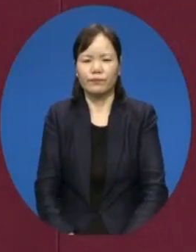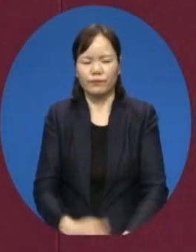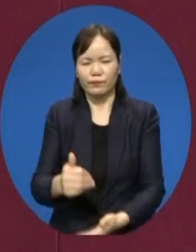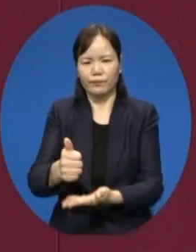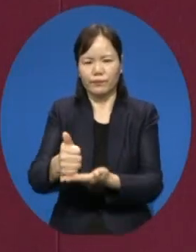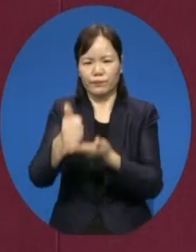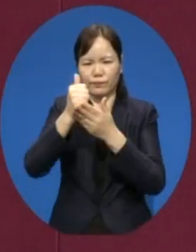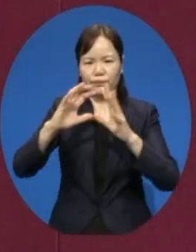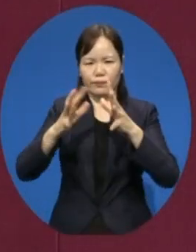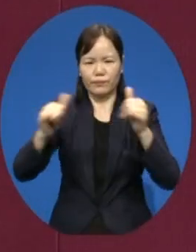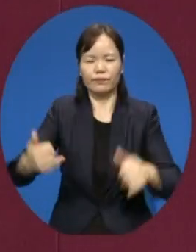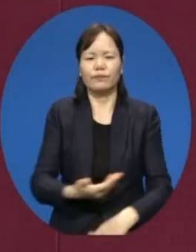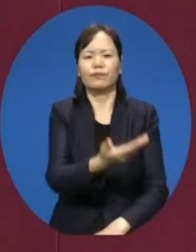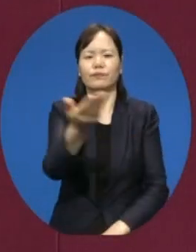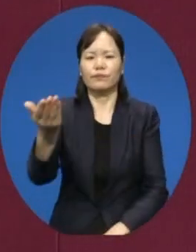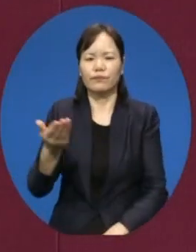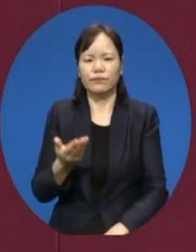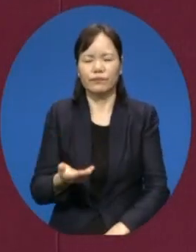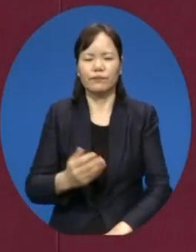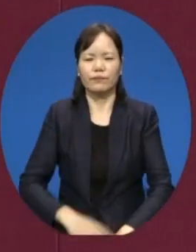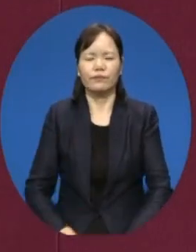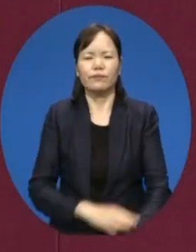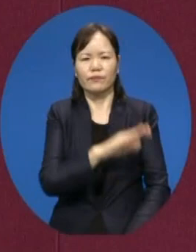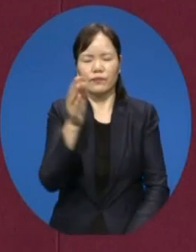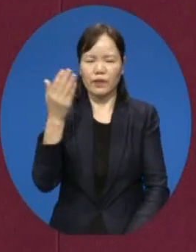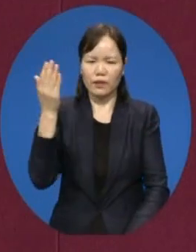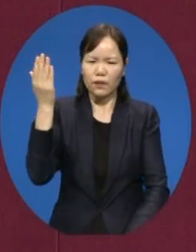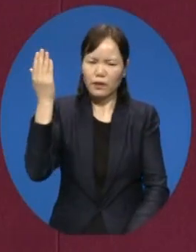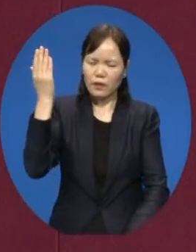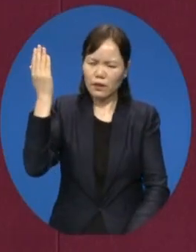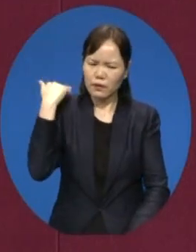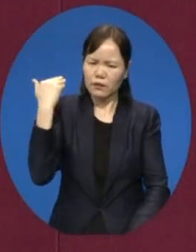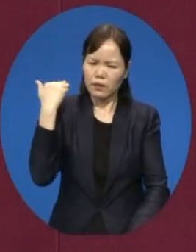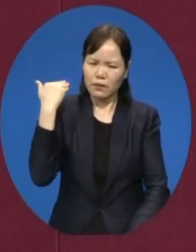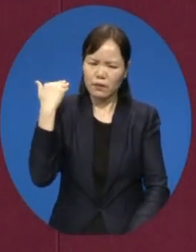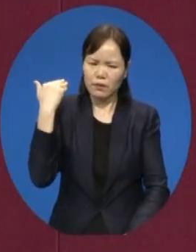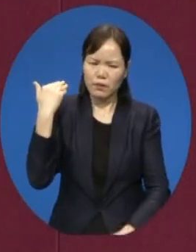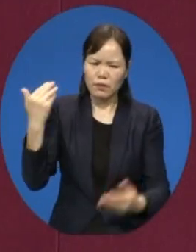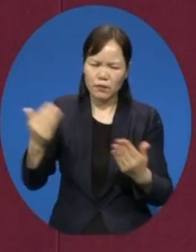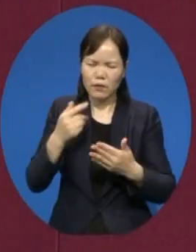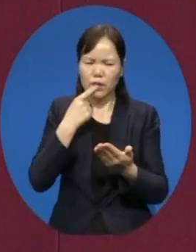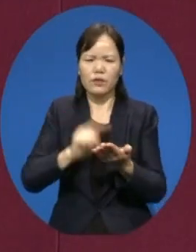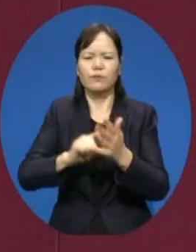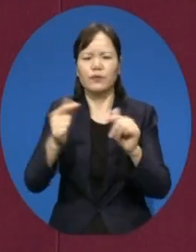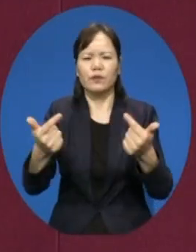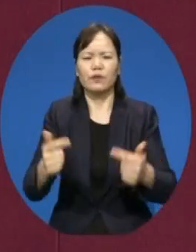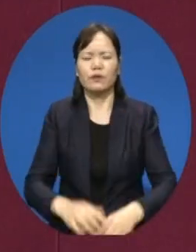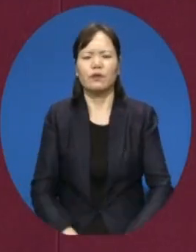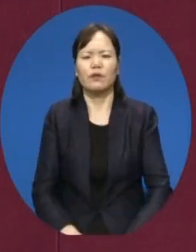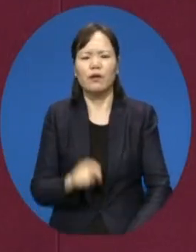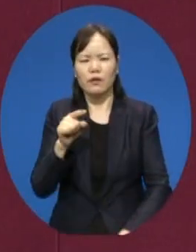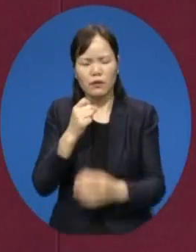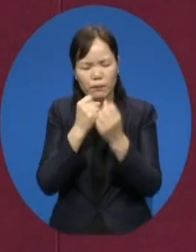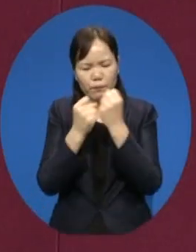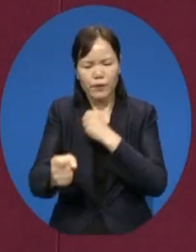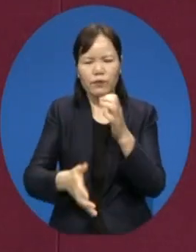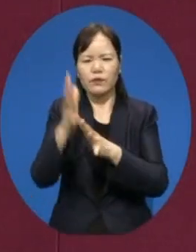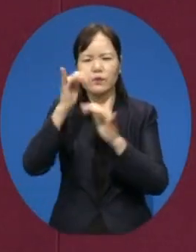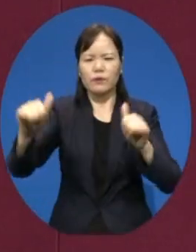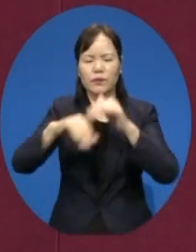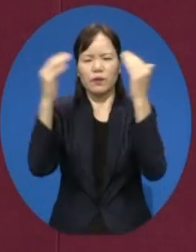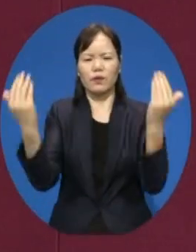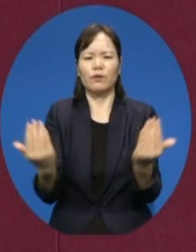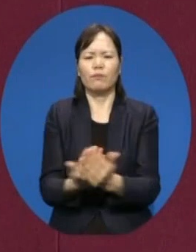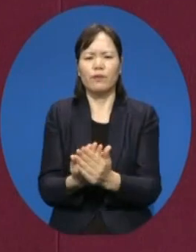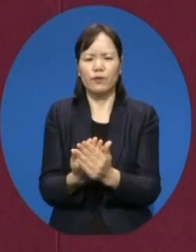존경하는 국민 여러분, 우리가 지나온 길 결코 쉽지 않았습니다. 그럼에도 우리 시민 모두가